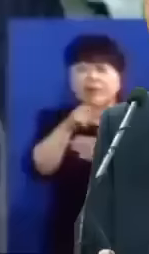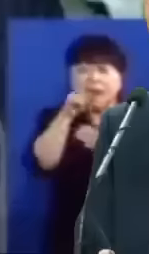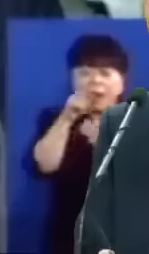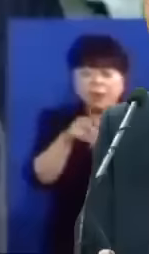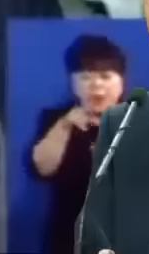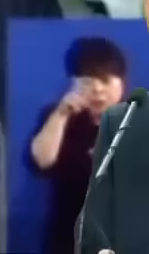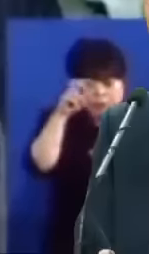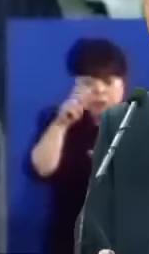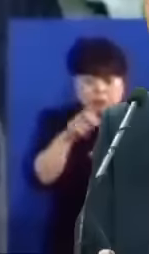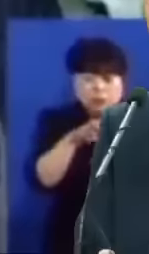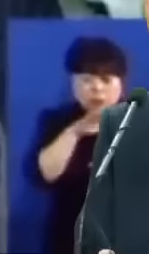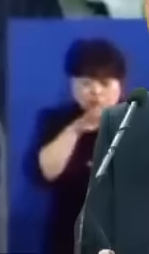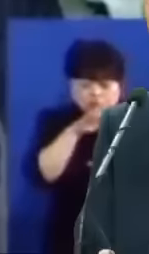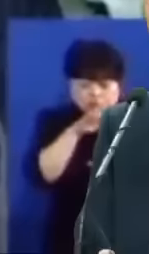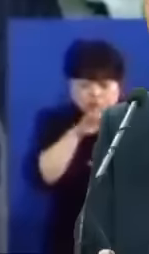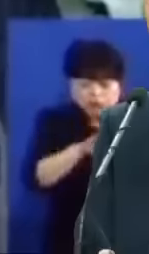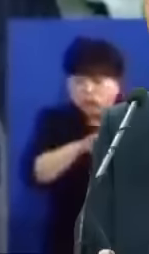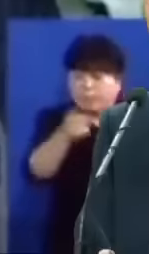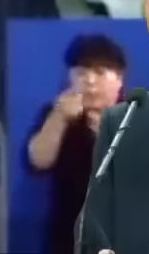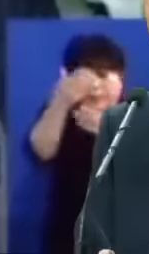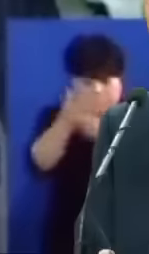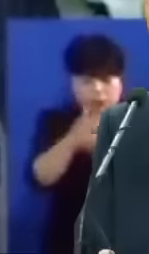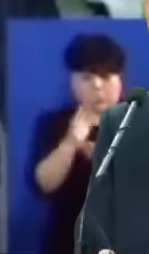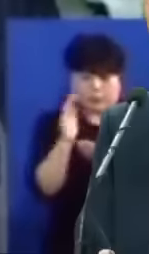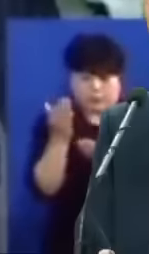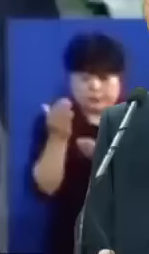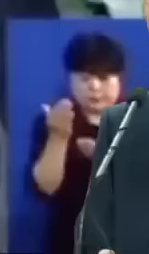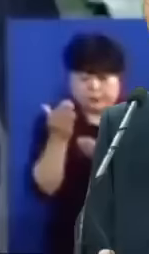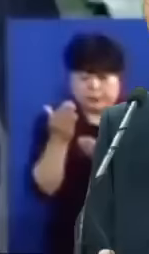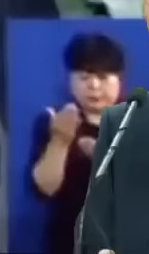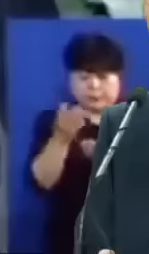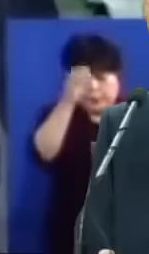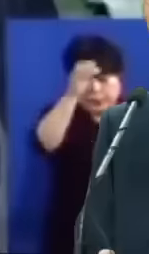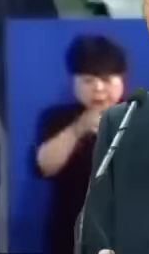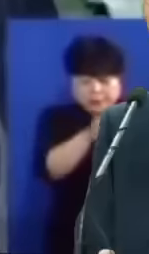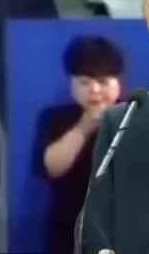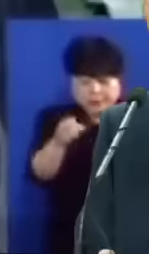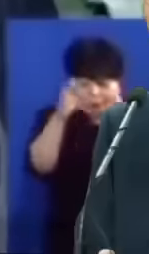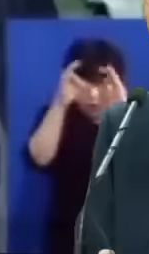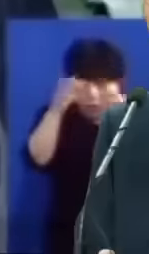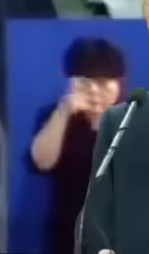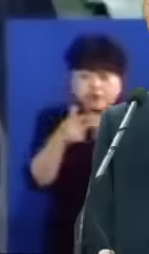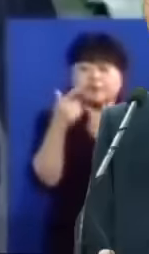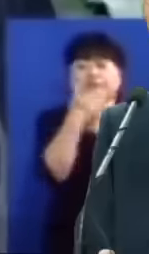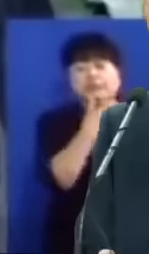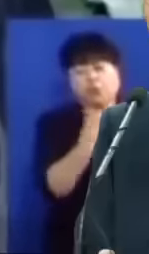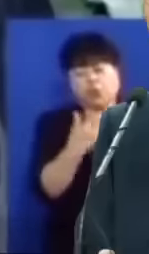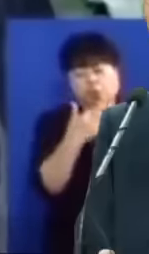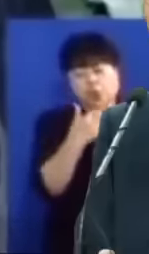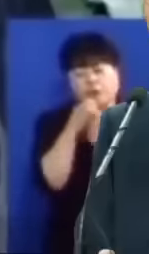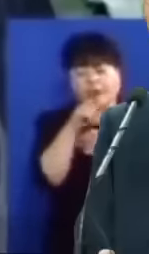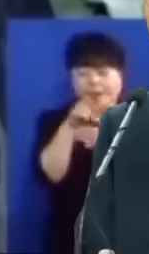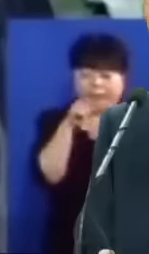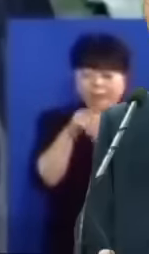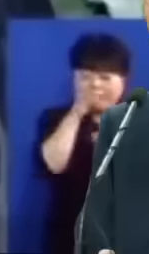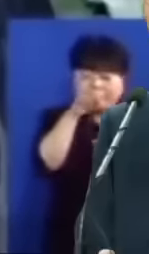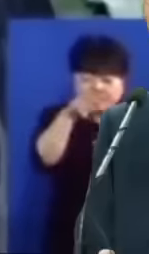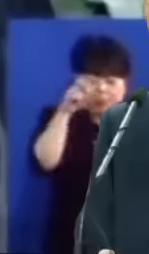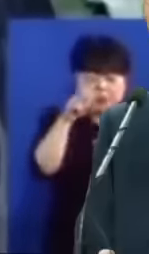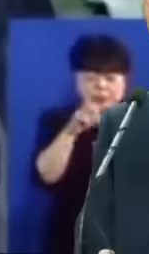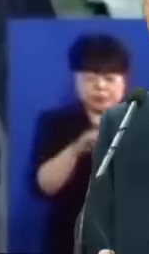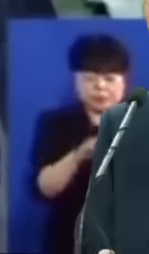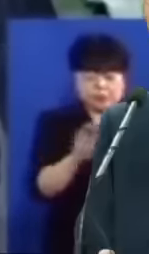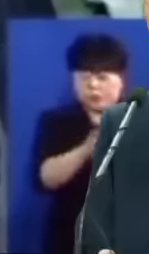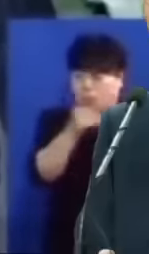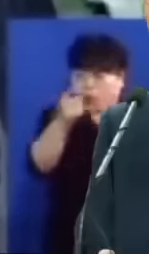마음에 미움과 원한이 치료받아야 되는 것입니다. 십자가를 바라보고 예수님의 은총으로 내 마음에 있는 미움과